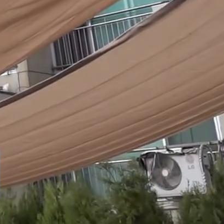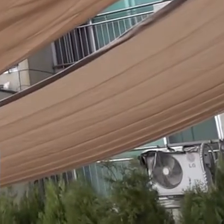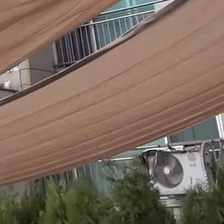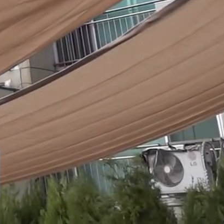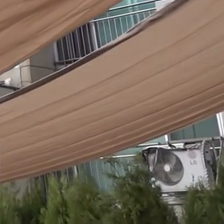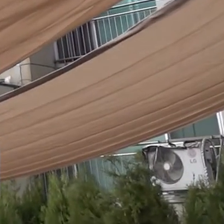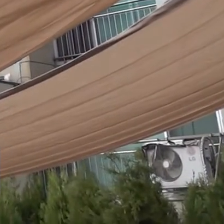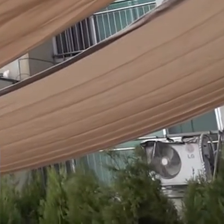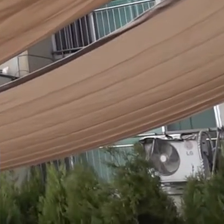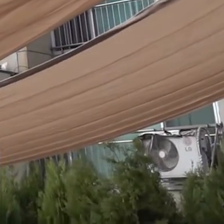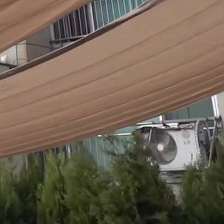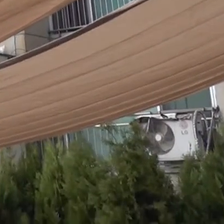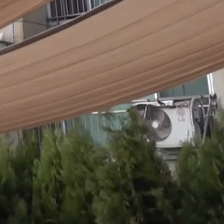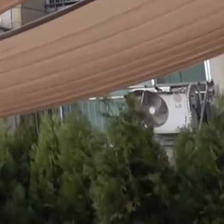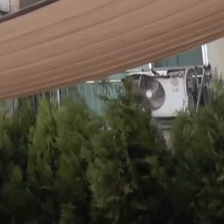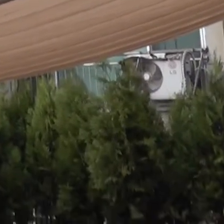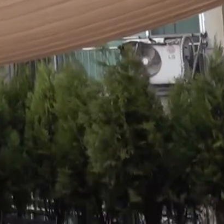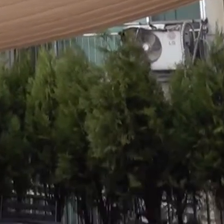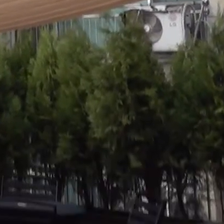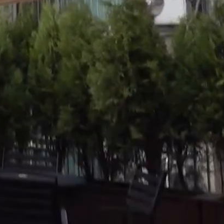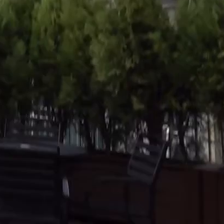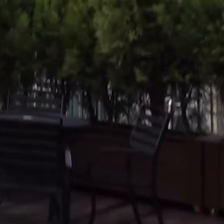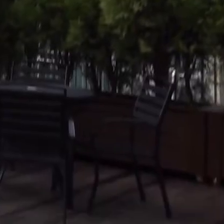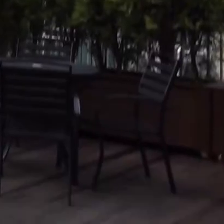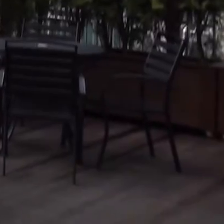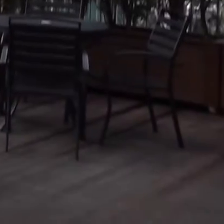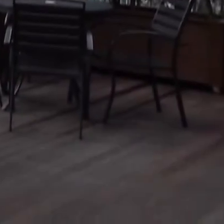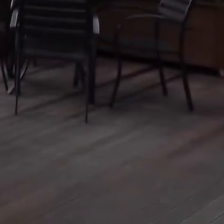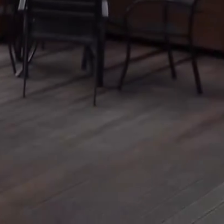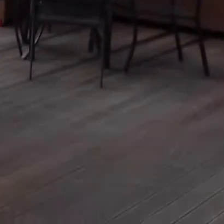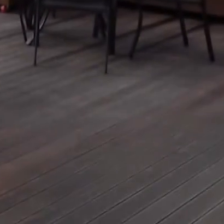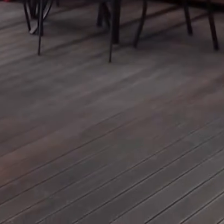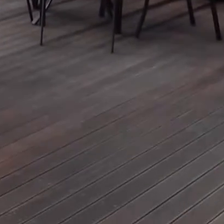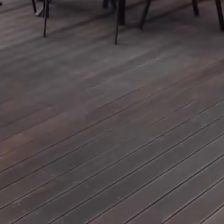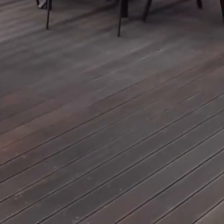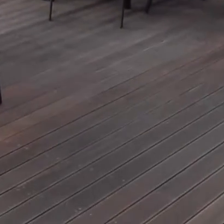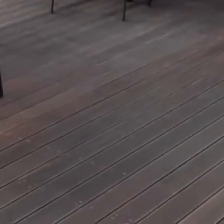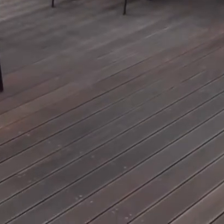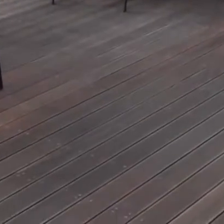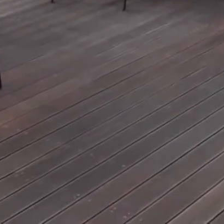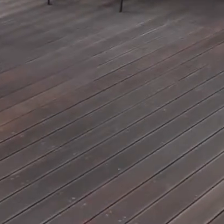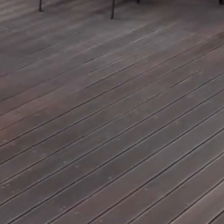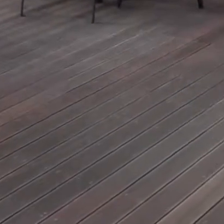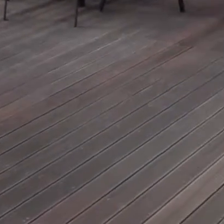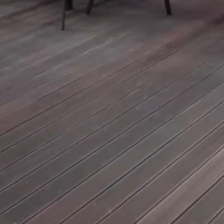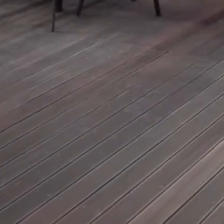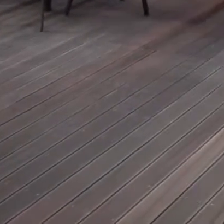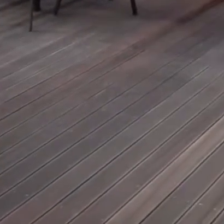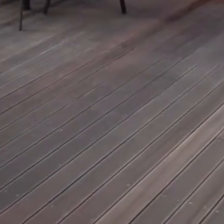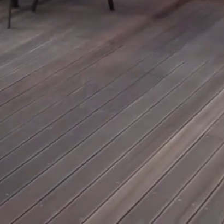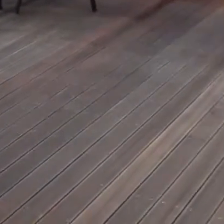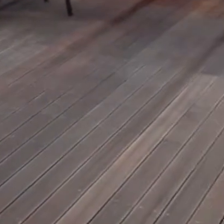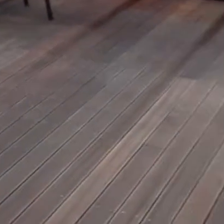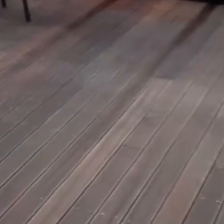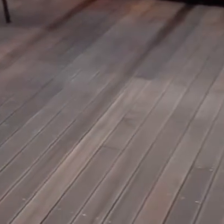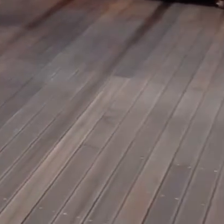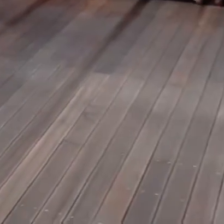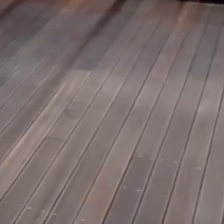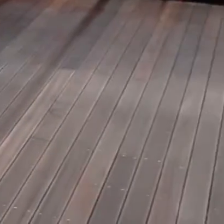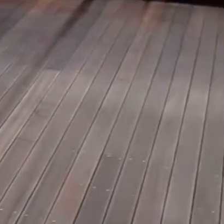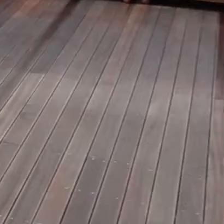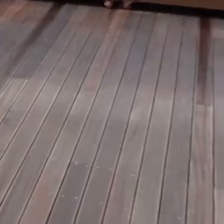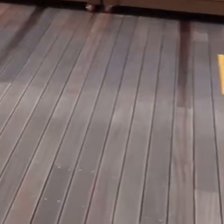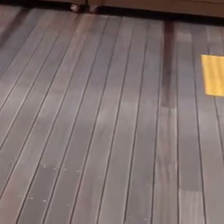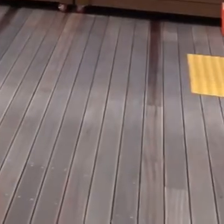당사자분들이나 가족분들의 삶 지원이나 긴급 지원, 사례 지원뿐만 아니라 각 생애 주기별로 필요한 프로그램들을